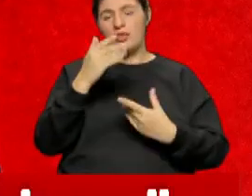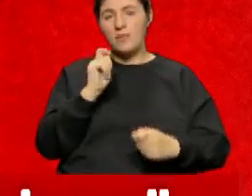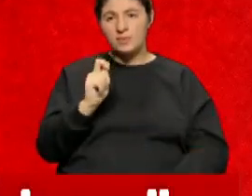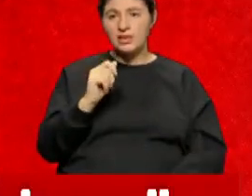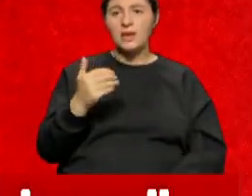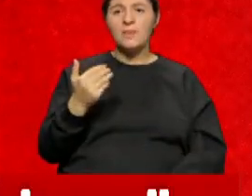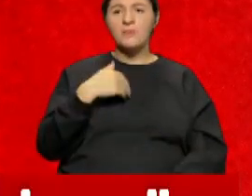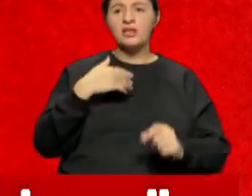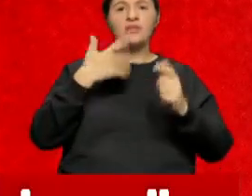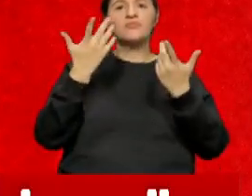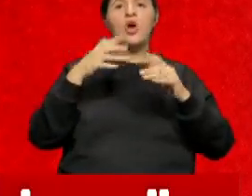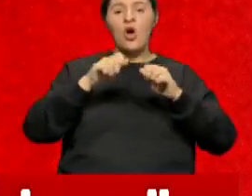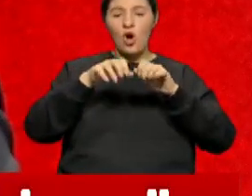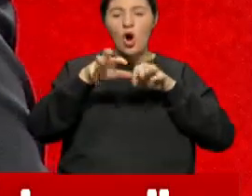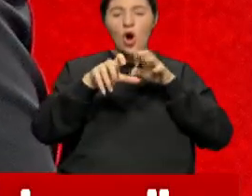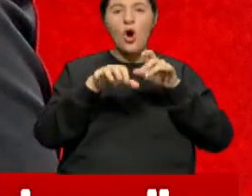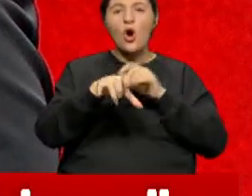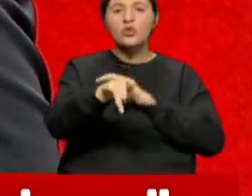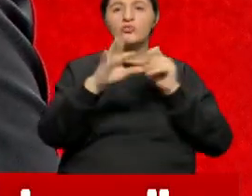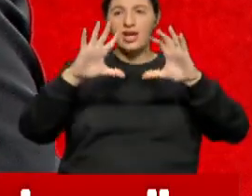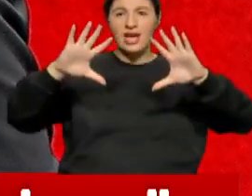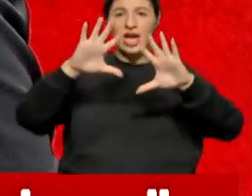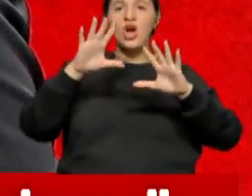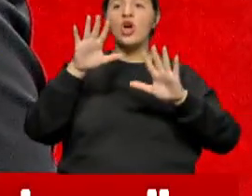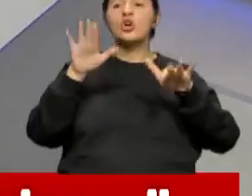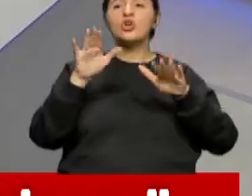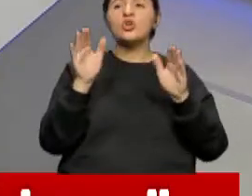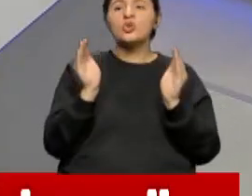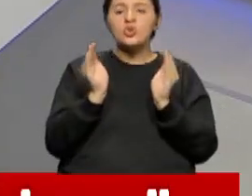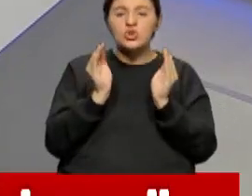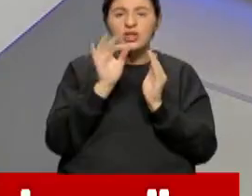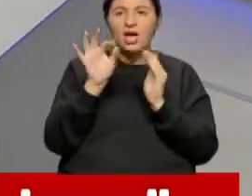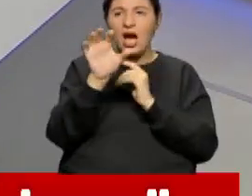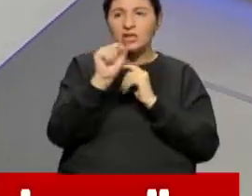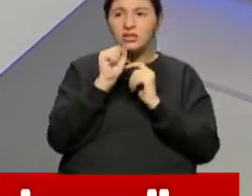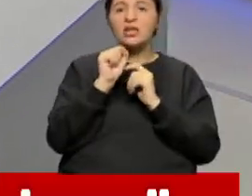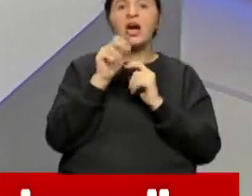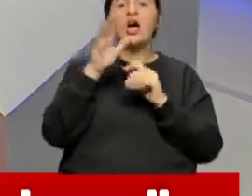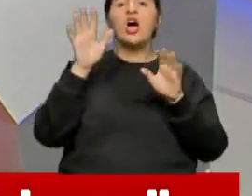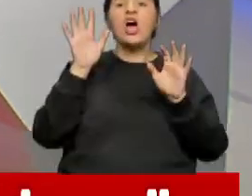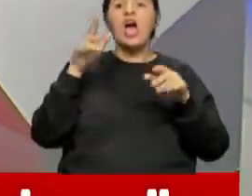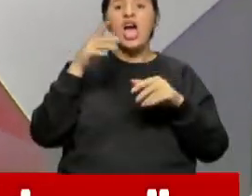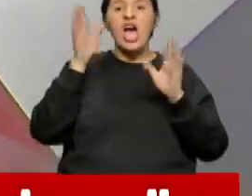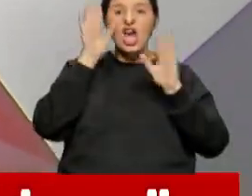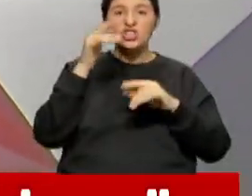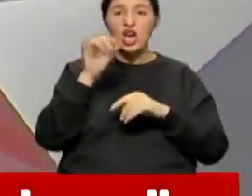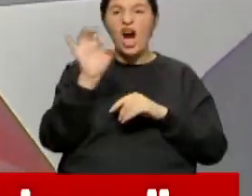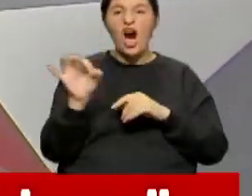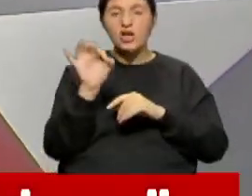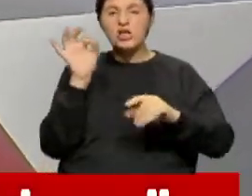ben Örümcek ağına benzetiyorum Bazen küçük sinekleri yakalayan ama eşek arılarının delik deşik ettiği bir vergi sistemi